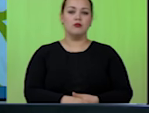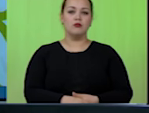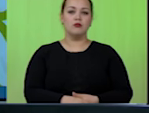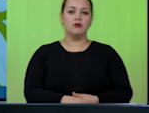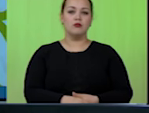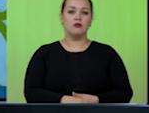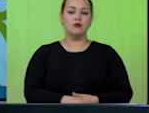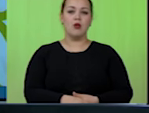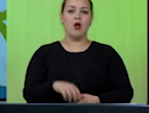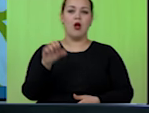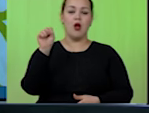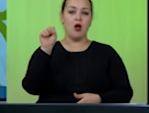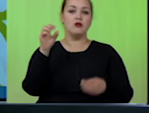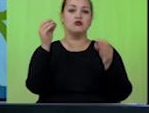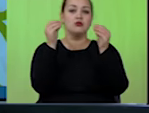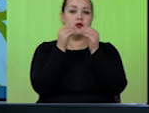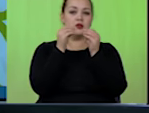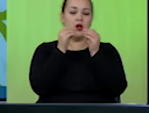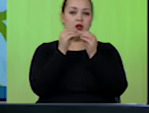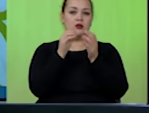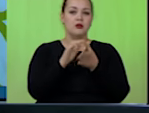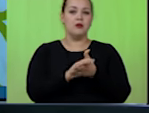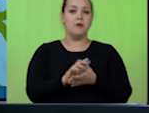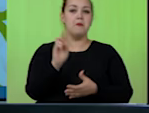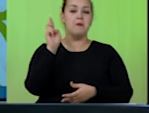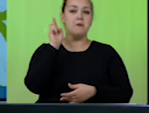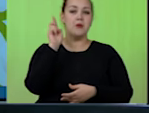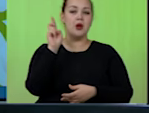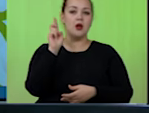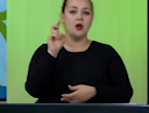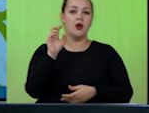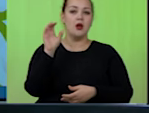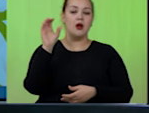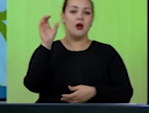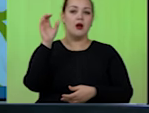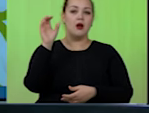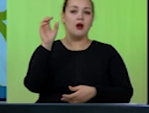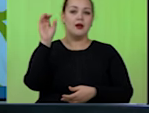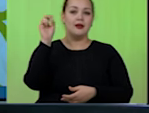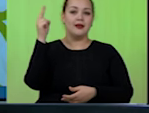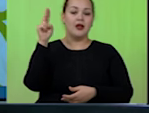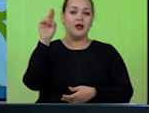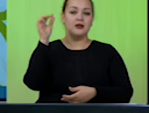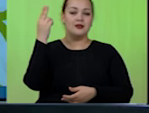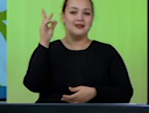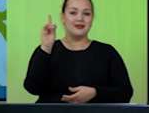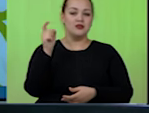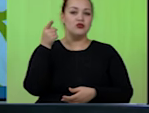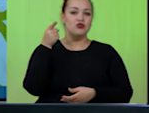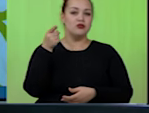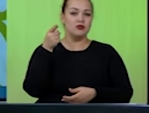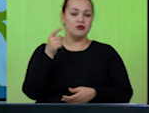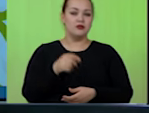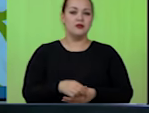Вариант А – десятки, Б – единицы тысяч, С